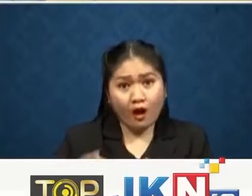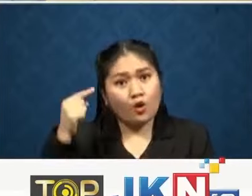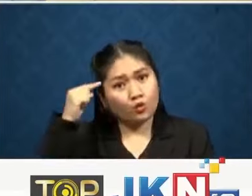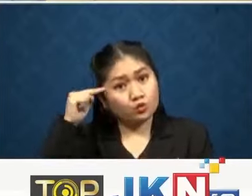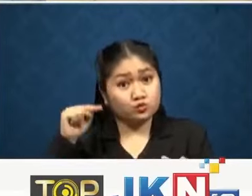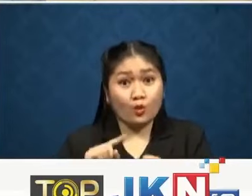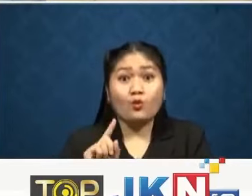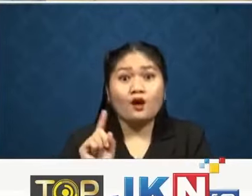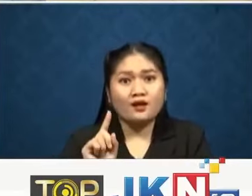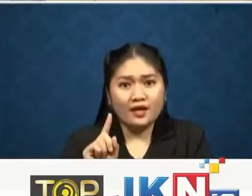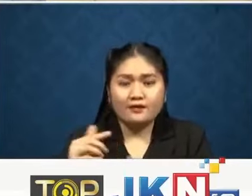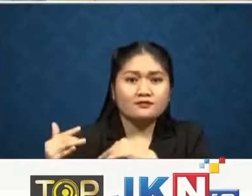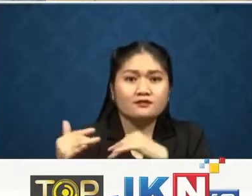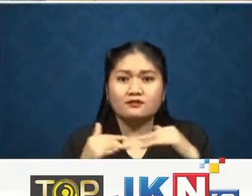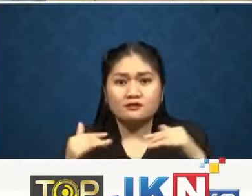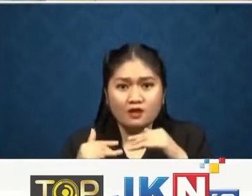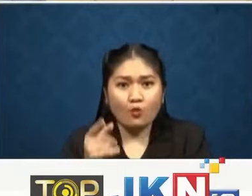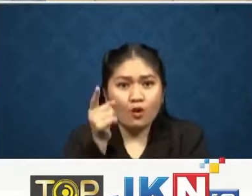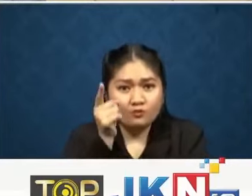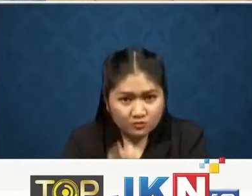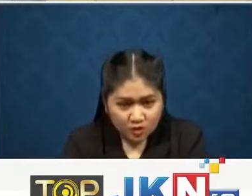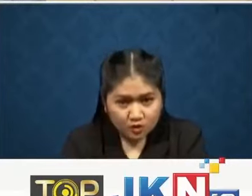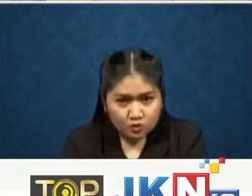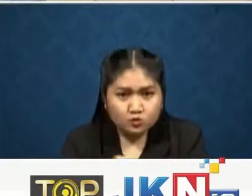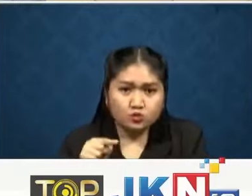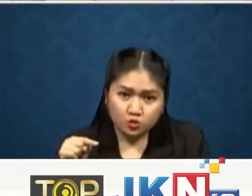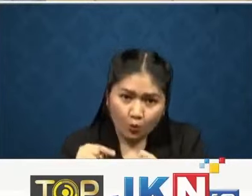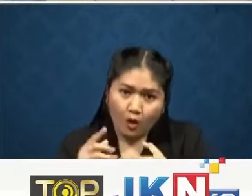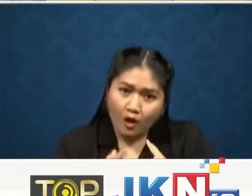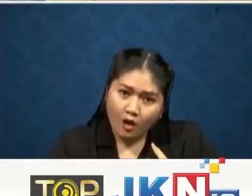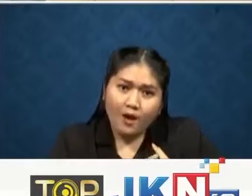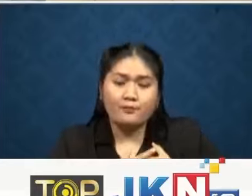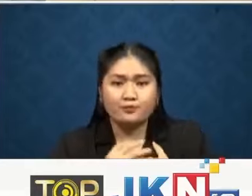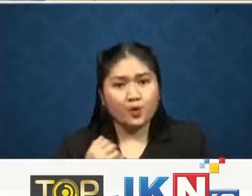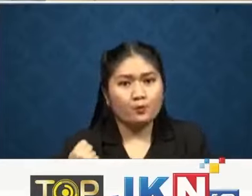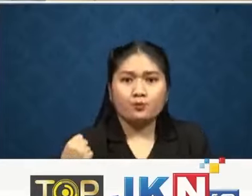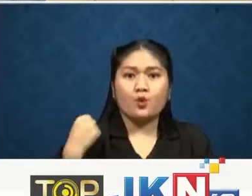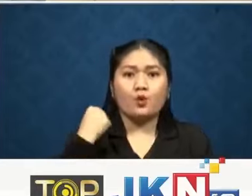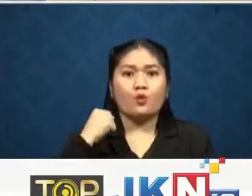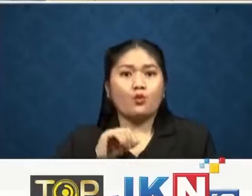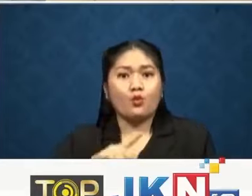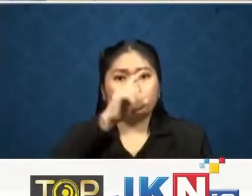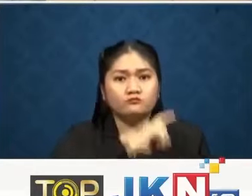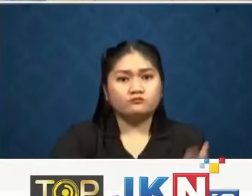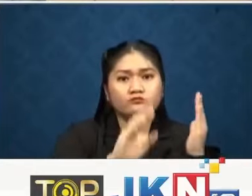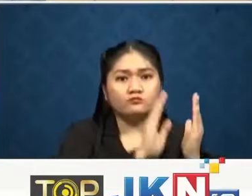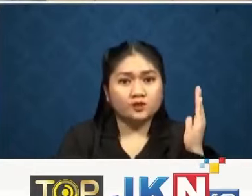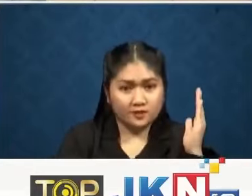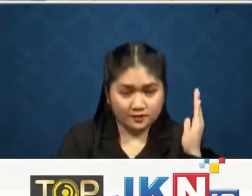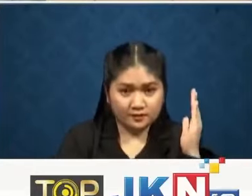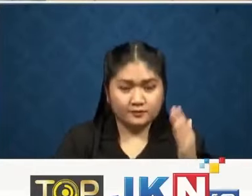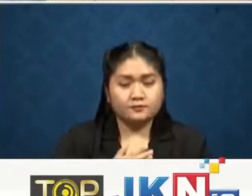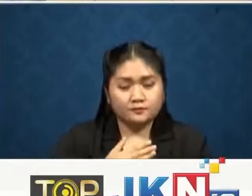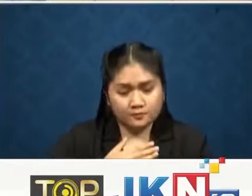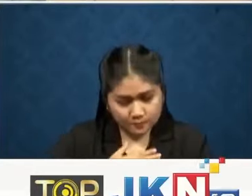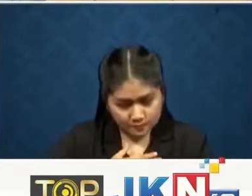หมายว่าแตกหน่อพันธุ์ดีไม่มีที่สิ้นสุดหลักสูตรนี้นะคะจะมีการขับเคลื่อนหนึ่งเรื่องความมั่นคงและก็เรื่องของการปกป้องส